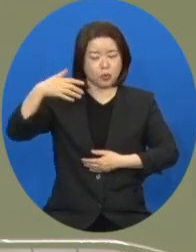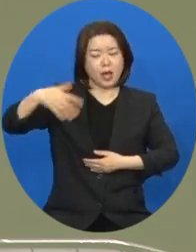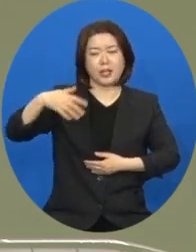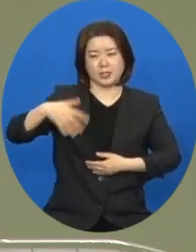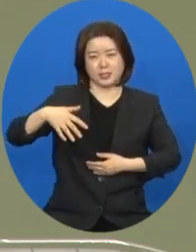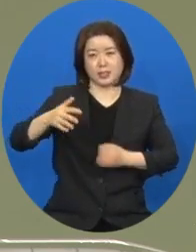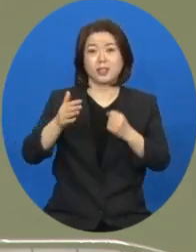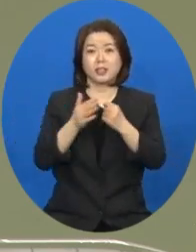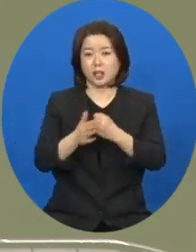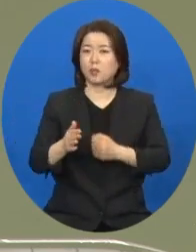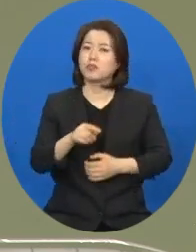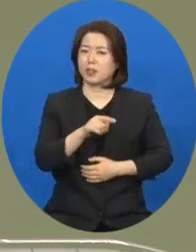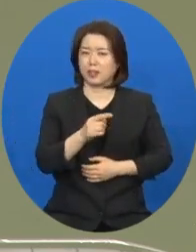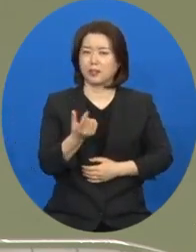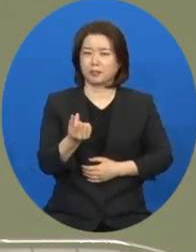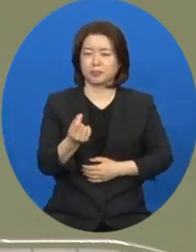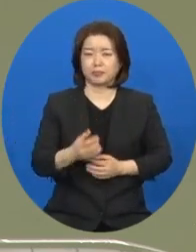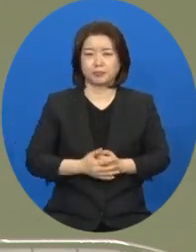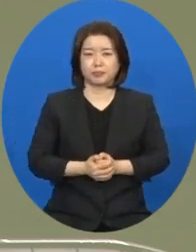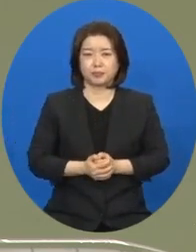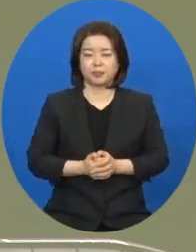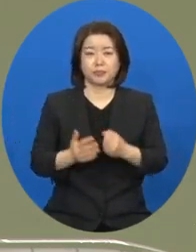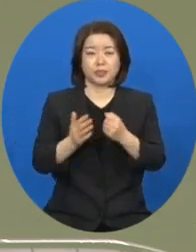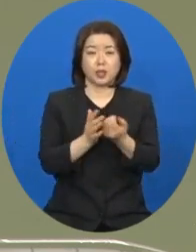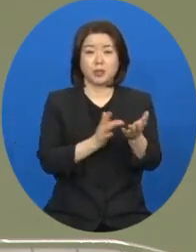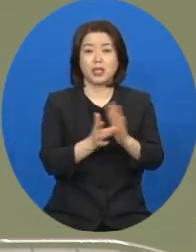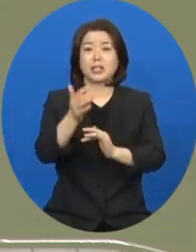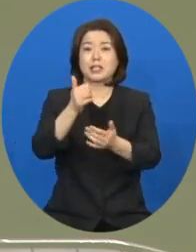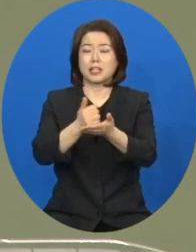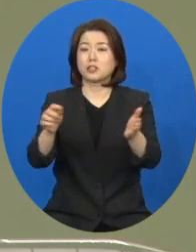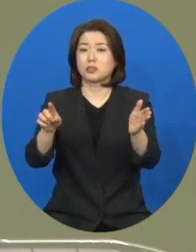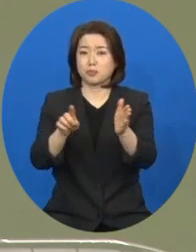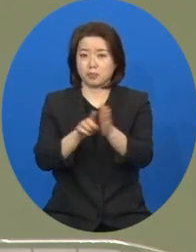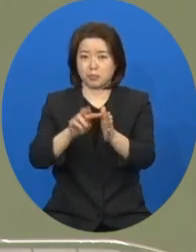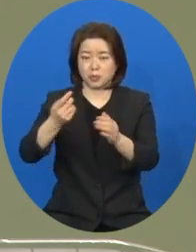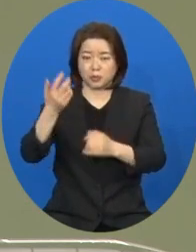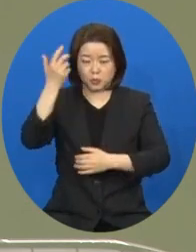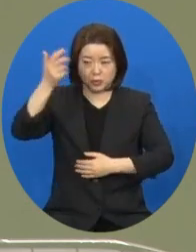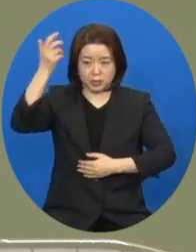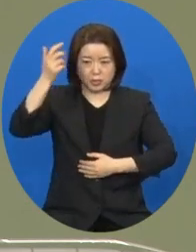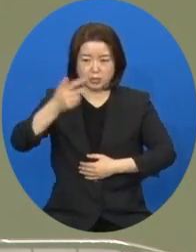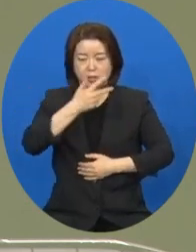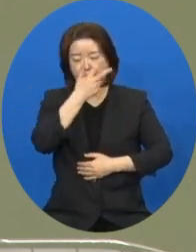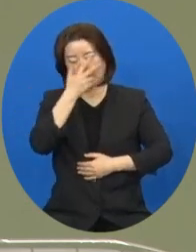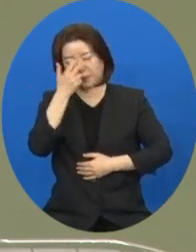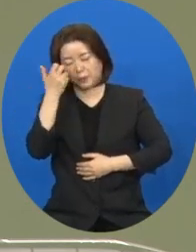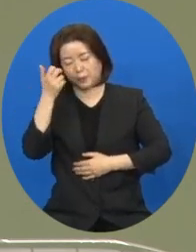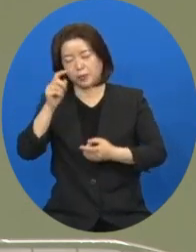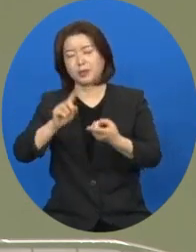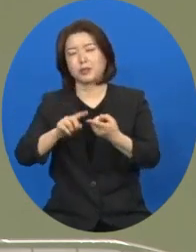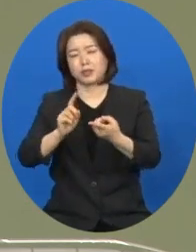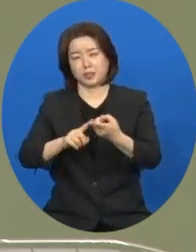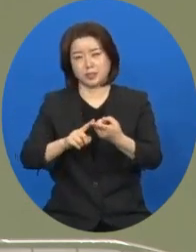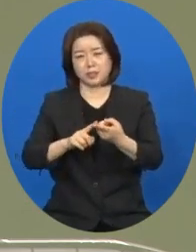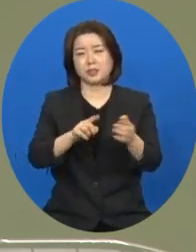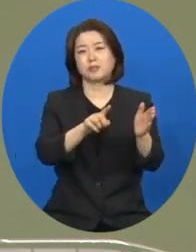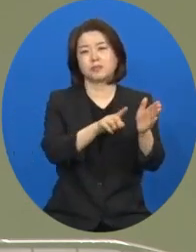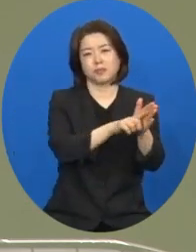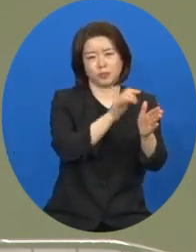거예요. 그러니까 예수님을 믿어도 영적으로 잠이 든 상태인 것처럼 그렇게 믿는